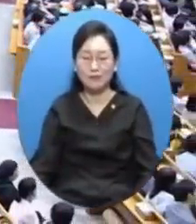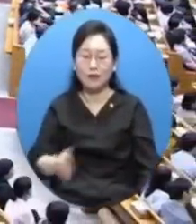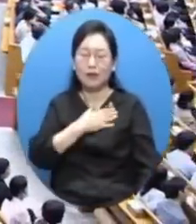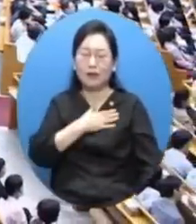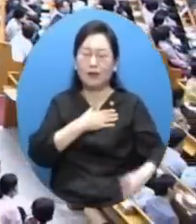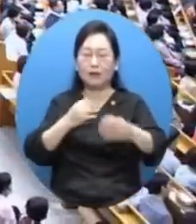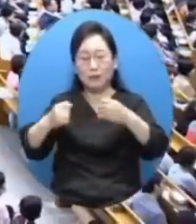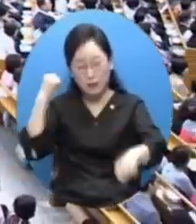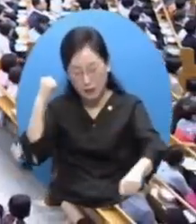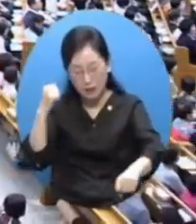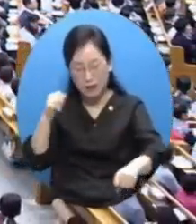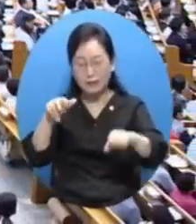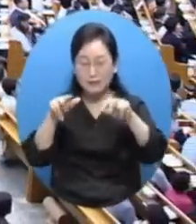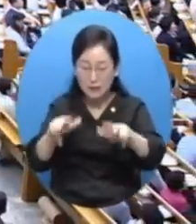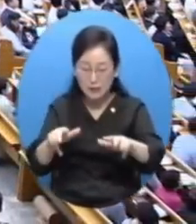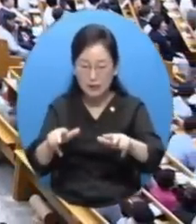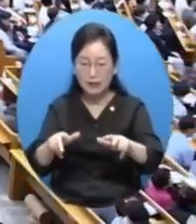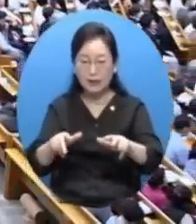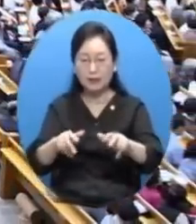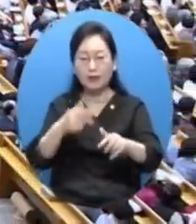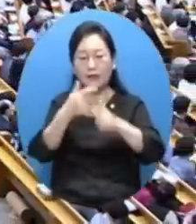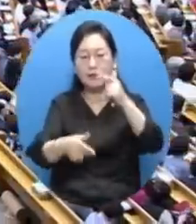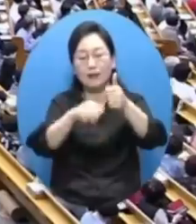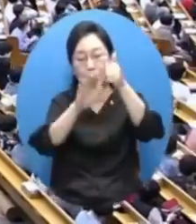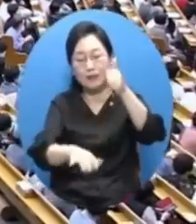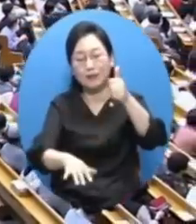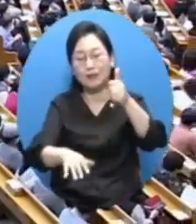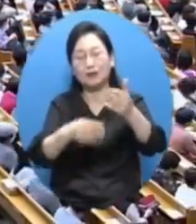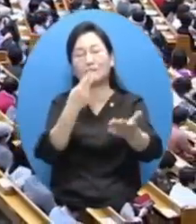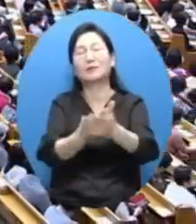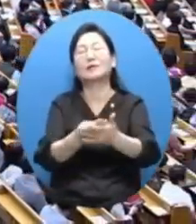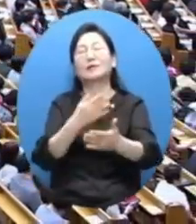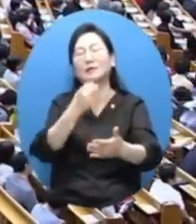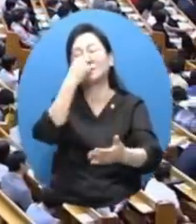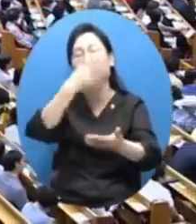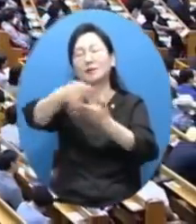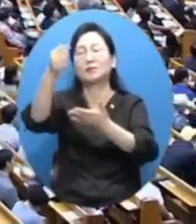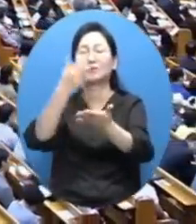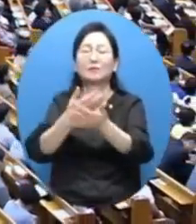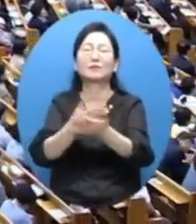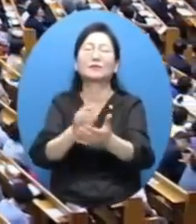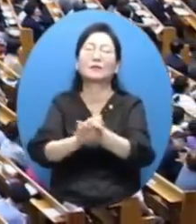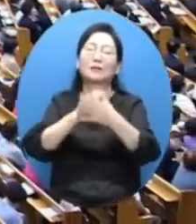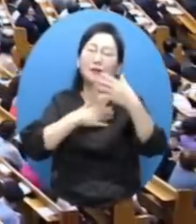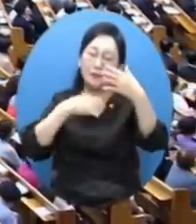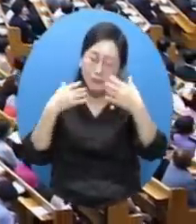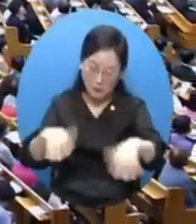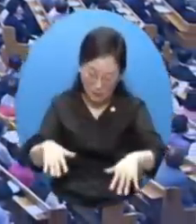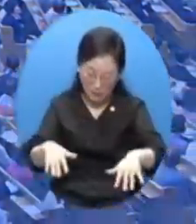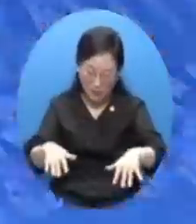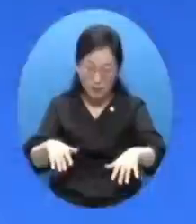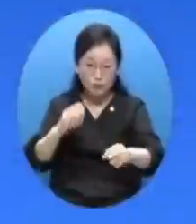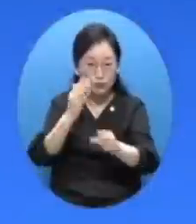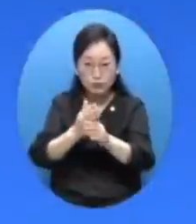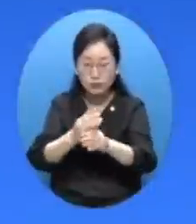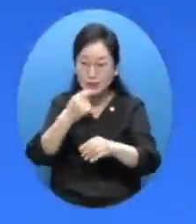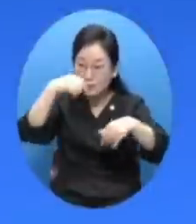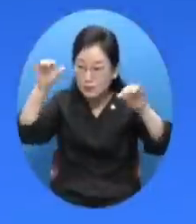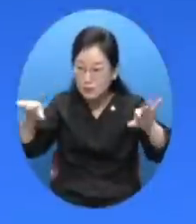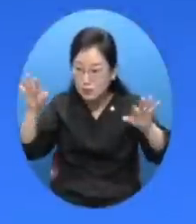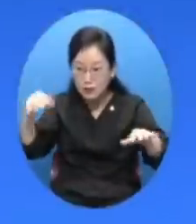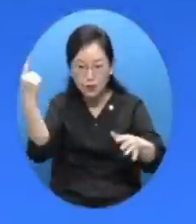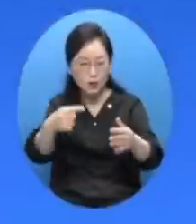기진맥진해서 이제는 노르다무 밑에 쓰러져가지고 이제 내 목숨 거두가 주 없어서 하고 지쳐 쓰러져 있는데 천사가 와서